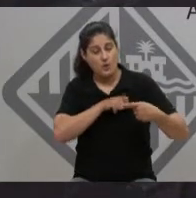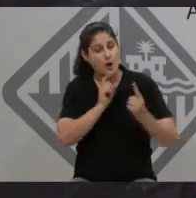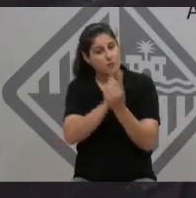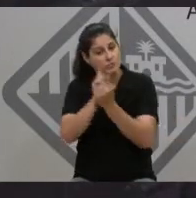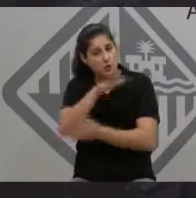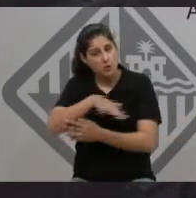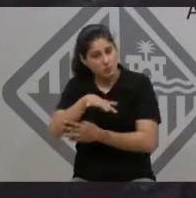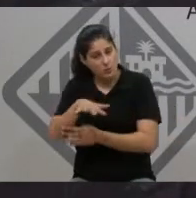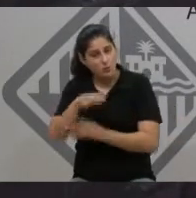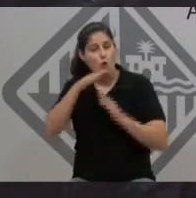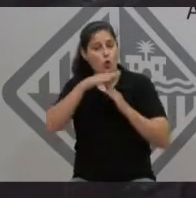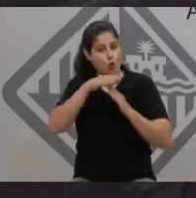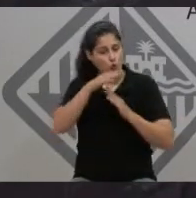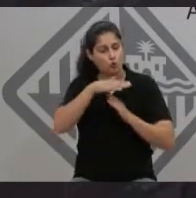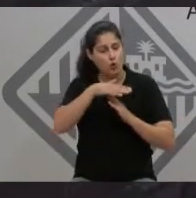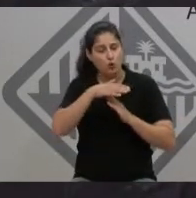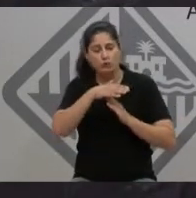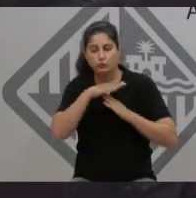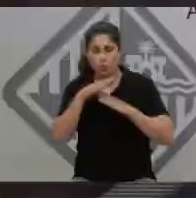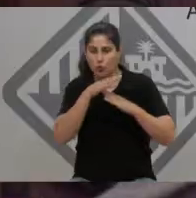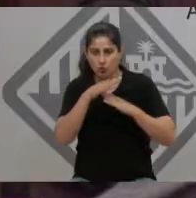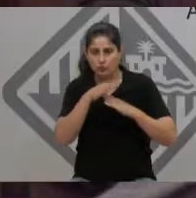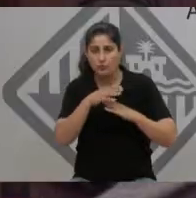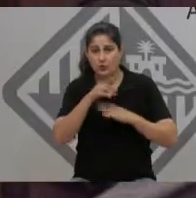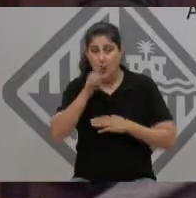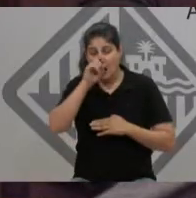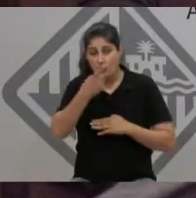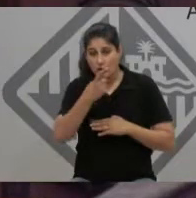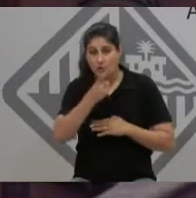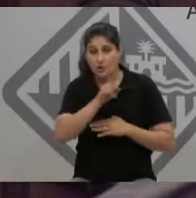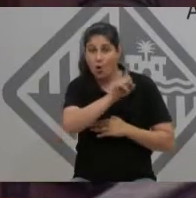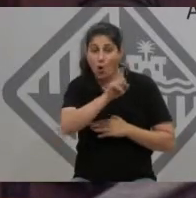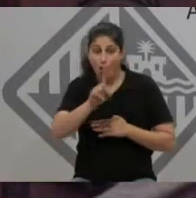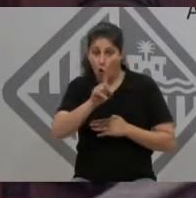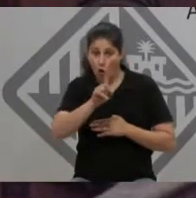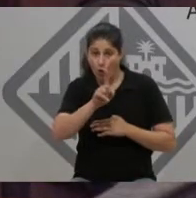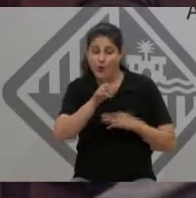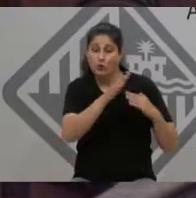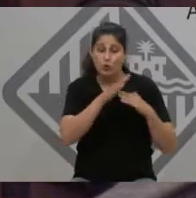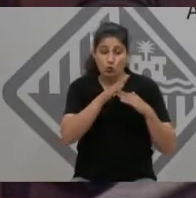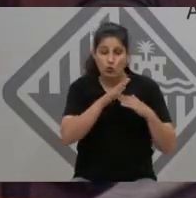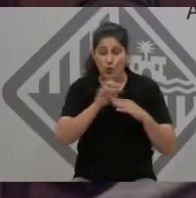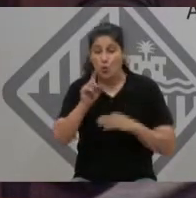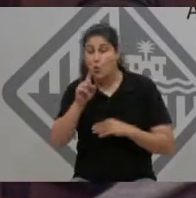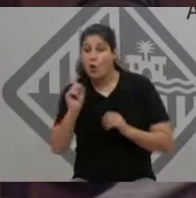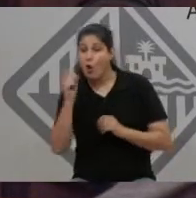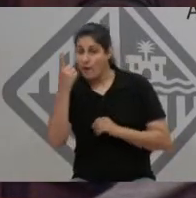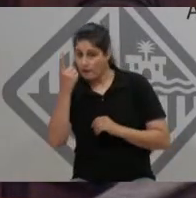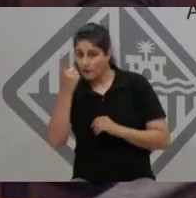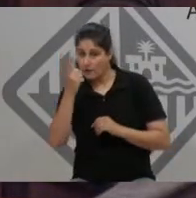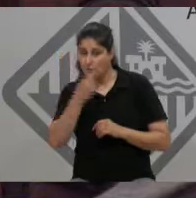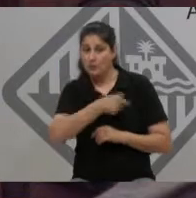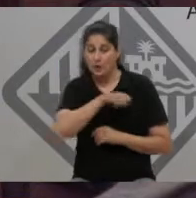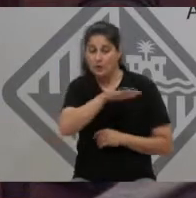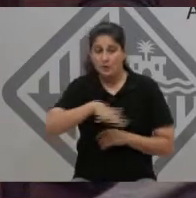policia tutor. Pel curs que ve tindrem 11 policies tutors i un oficial. De cara a la policia de